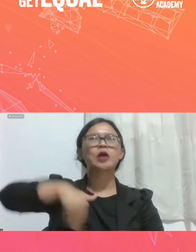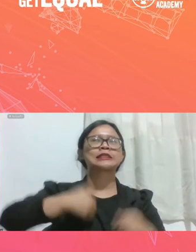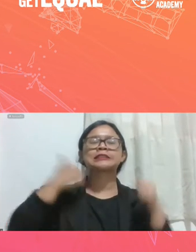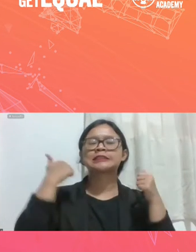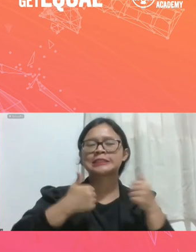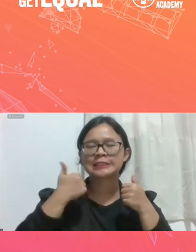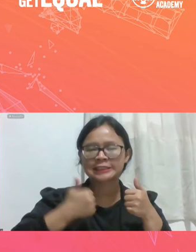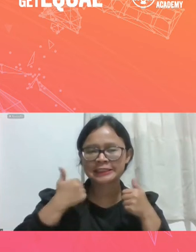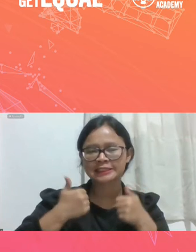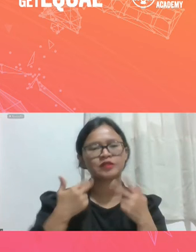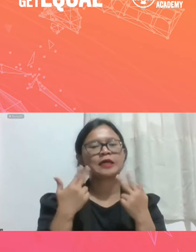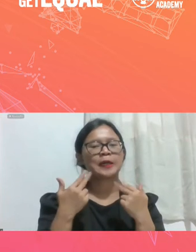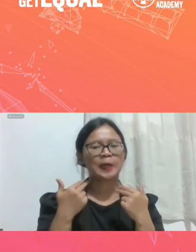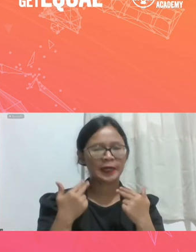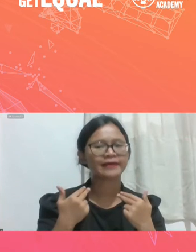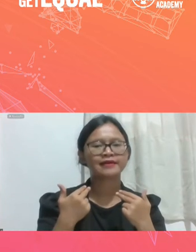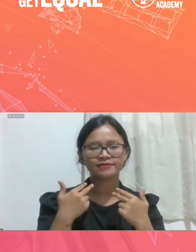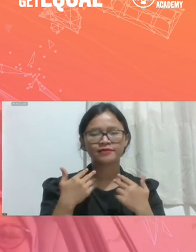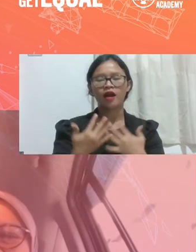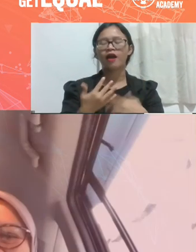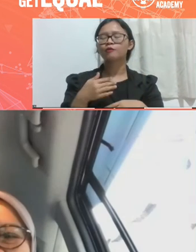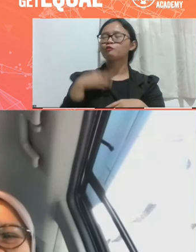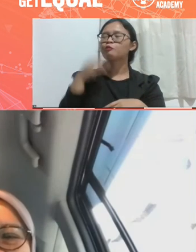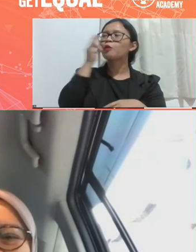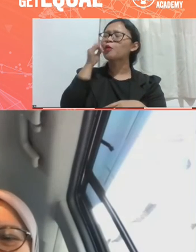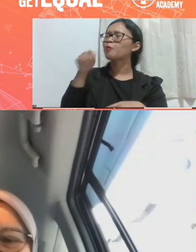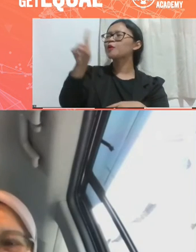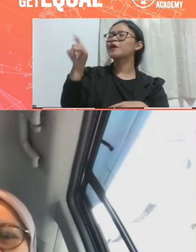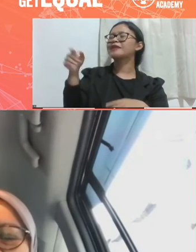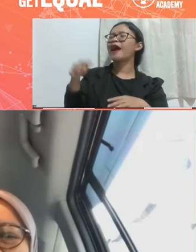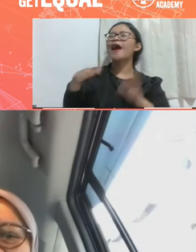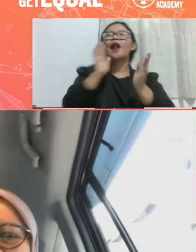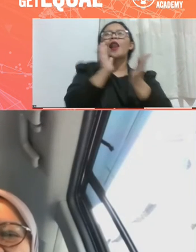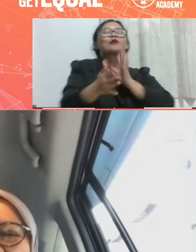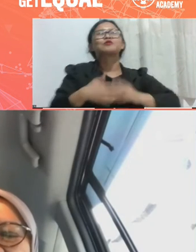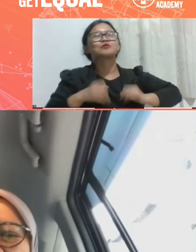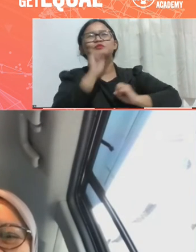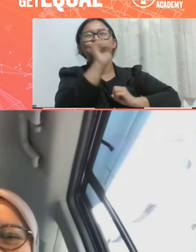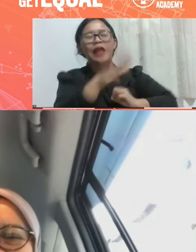semua. Saya belum nanya, Ibu udah langsung excited, Bu. Langsung bilang pokoknya keren.